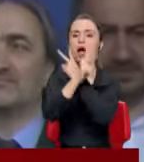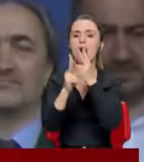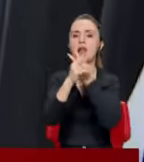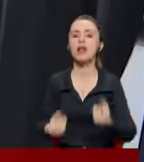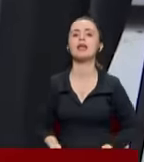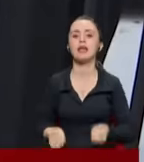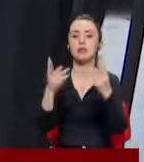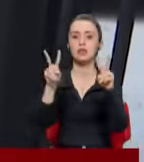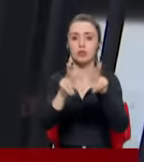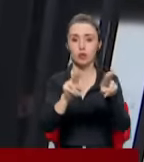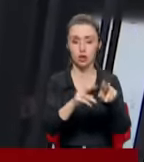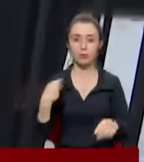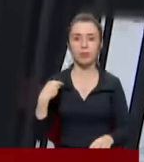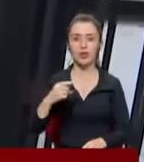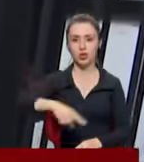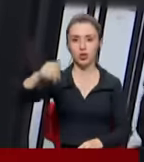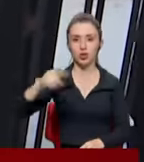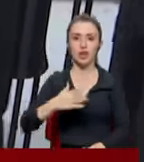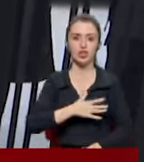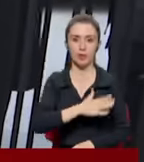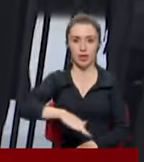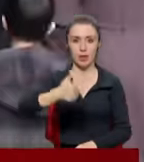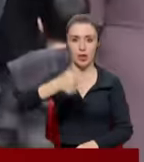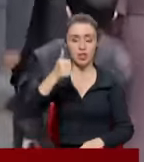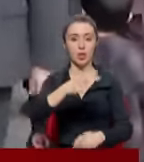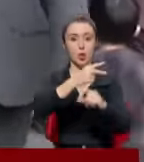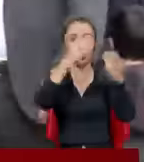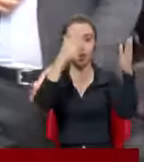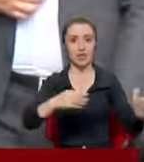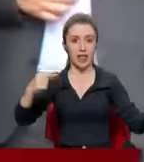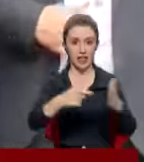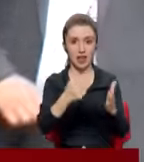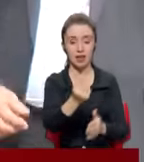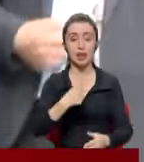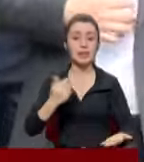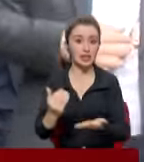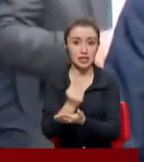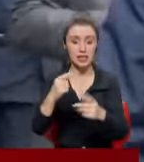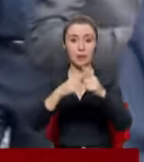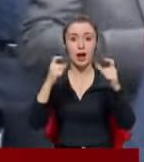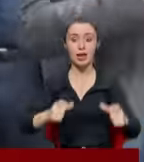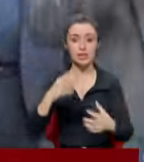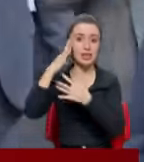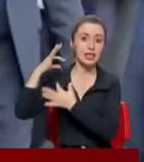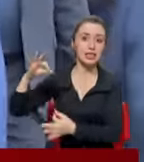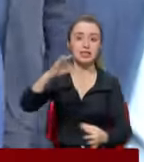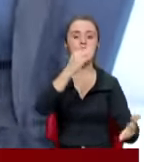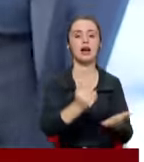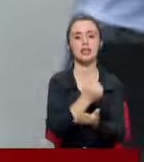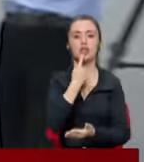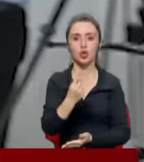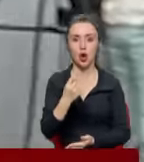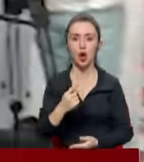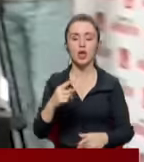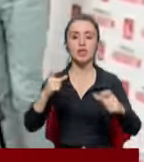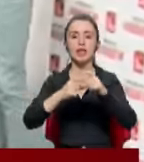yetişemez Murat kurum yeni günde CHP genel başkanı Özgür Özel'i hedef aldı biz kazanırsak Gazneli mazlumlar kazanır sözlerini